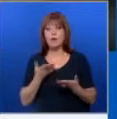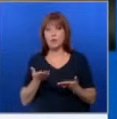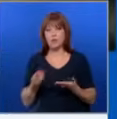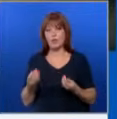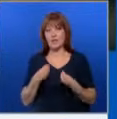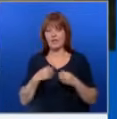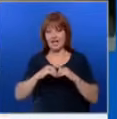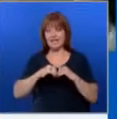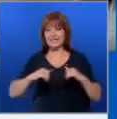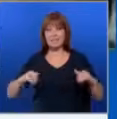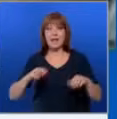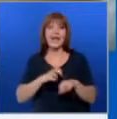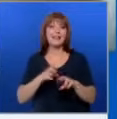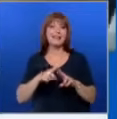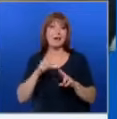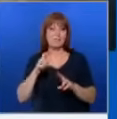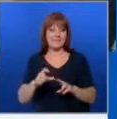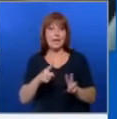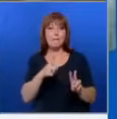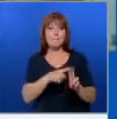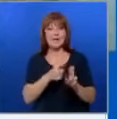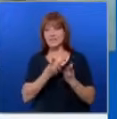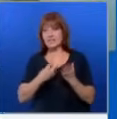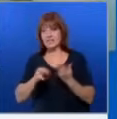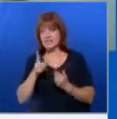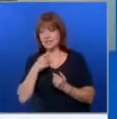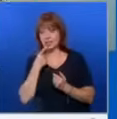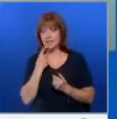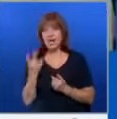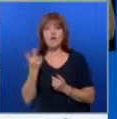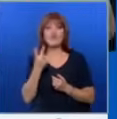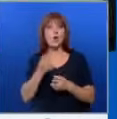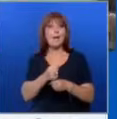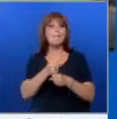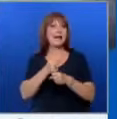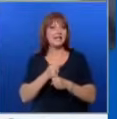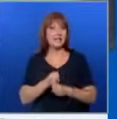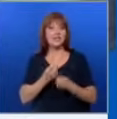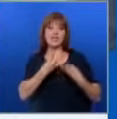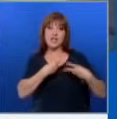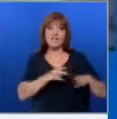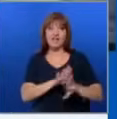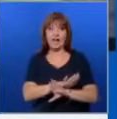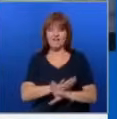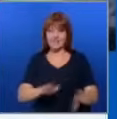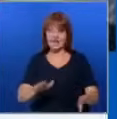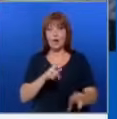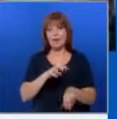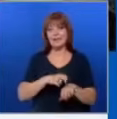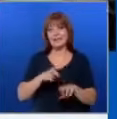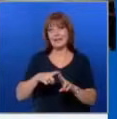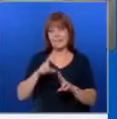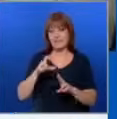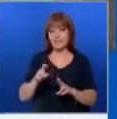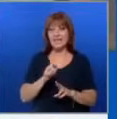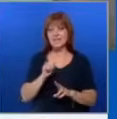и разцеплението в ДПС, Делян Пеевски излезе и заяви, че вторият мандат ще бъде върнат веднага от Движението за права и свободи,